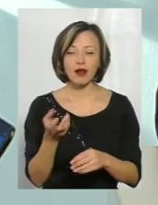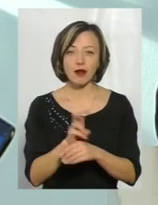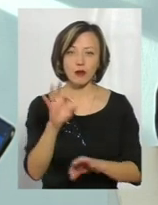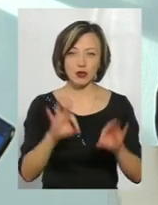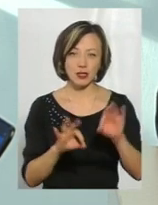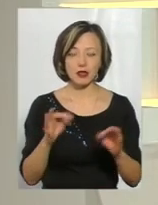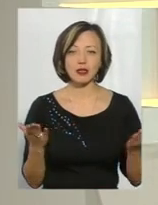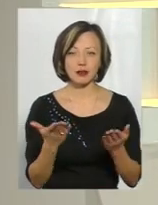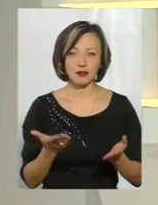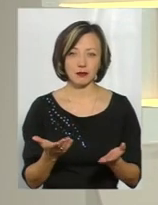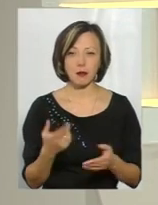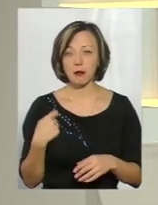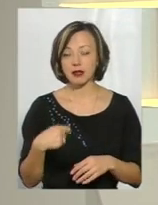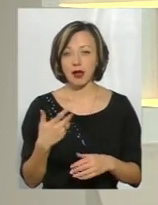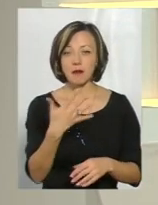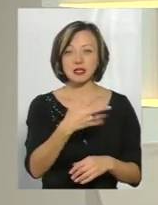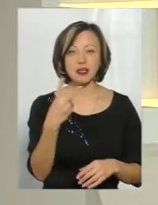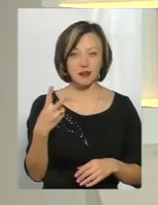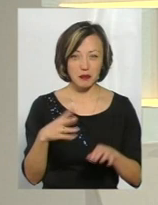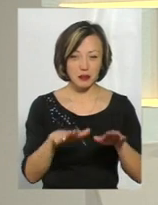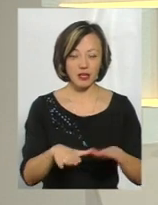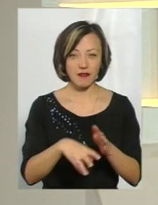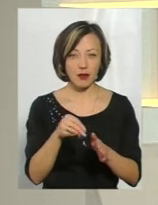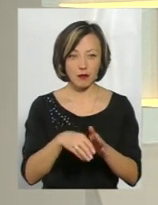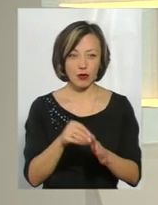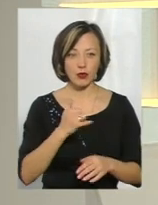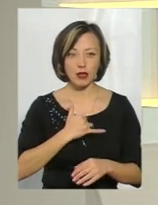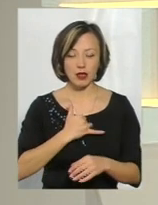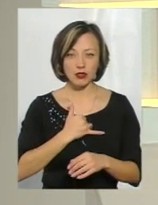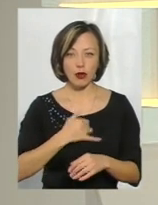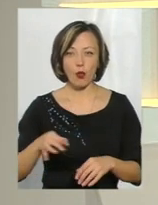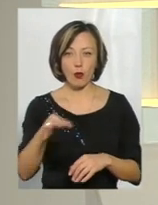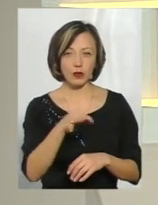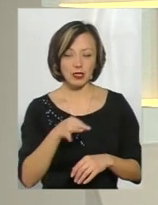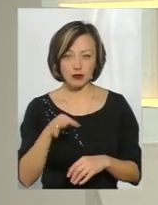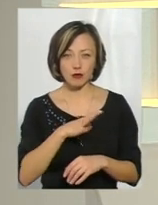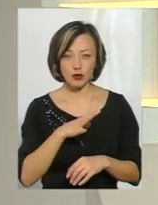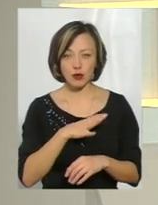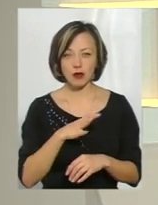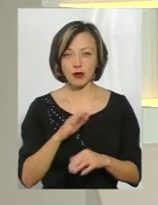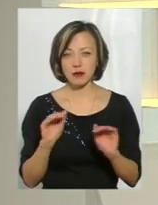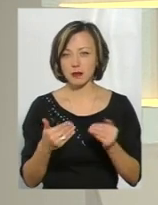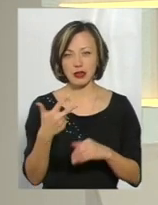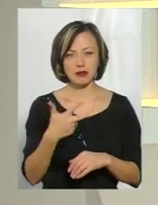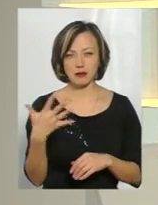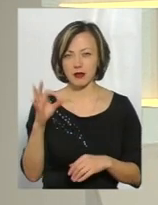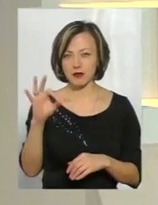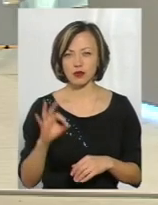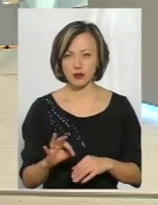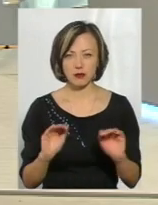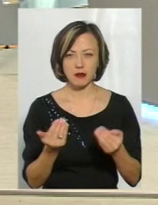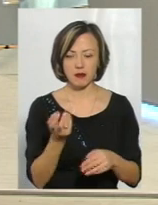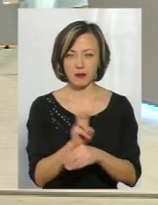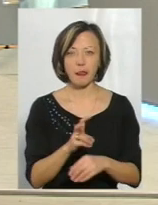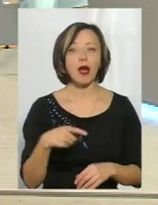була президентська? Максимальна 52 було по місцевих виборах в нашій області, мінімальна, здається, 35, якщо не помиляюся. Так,